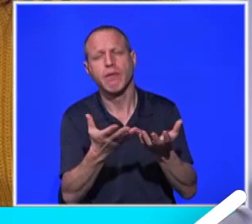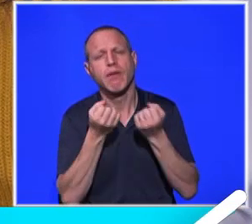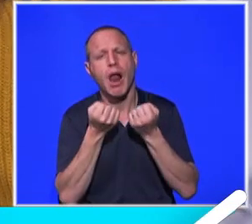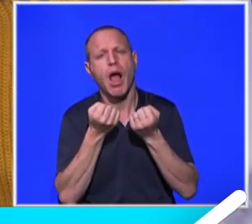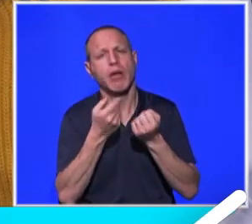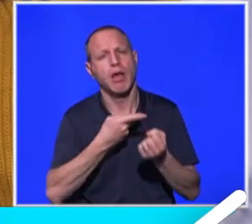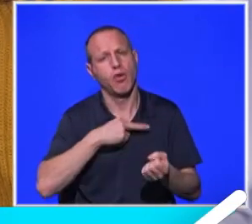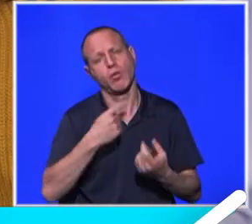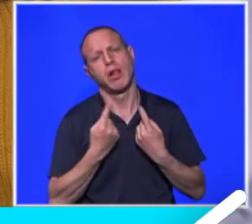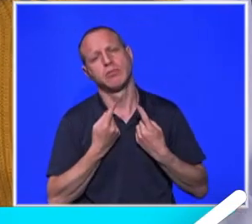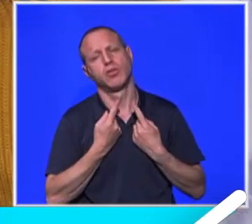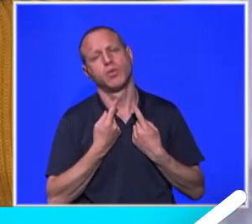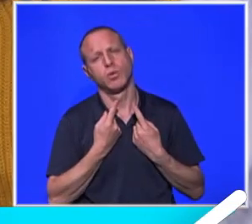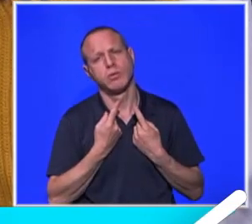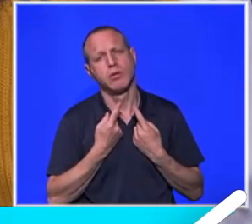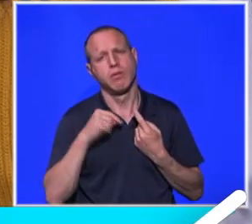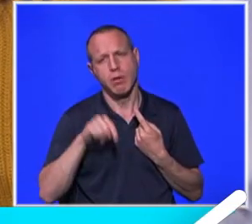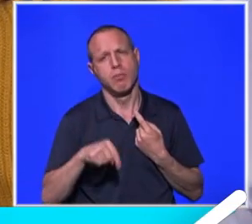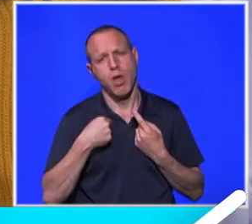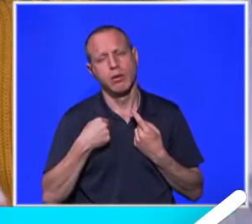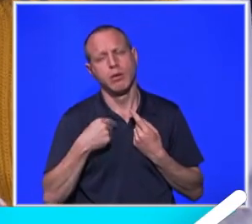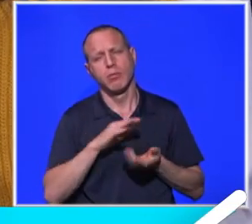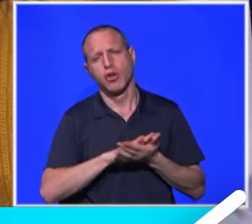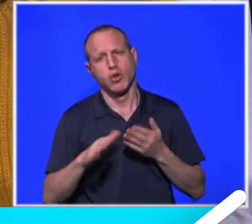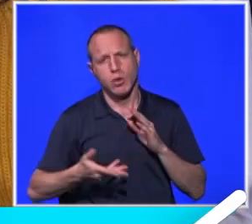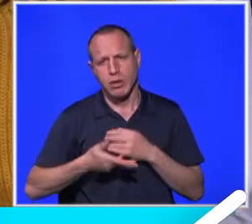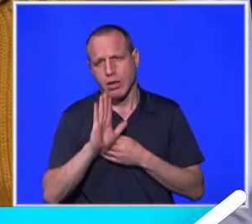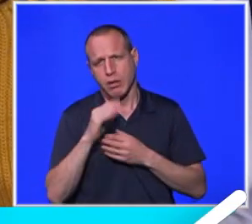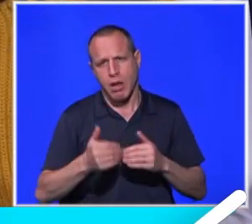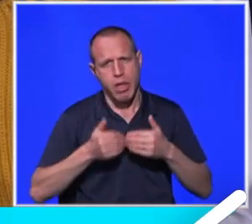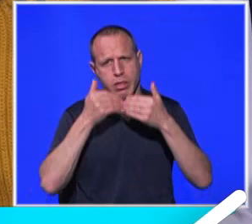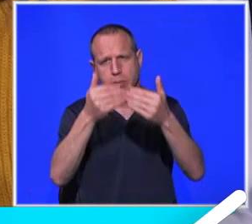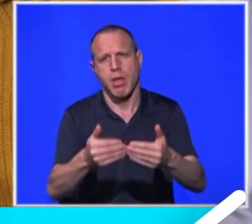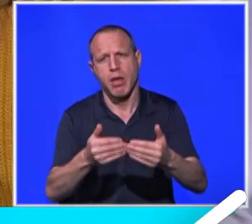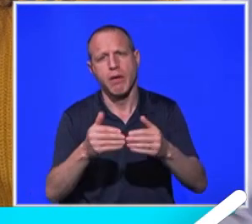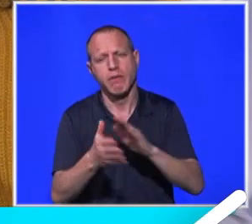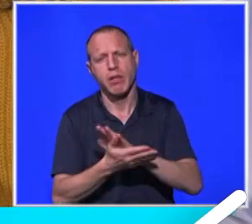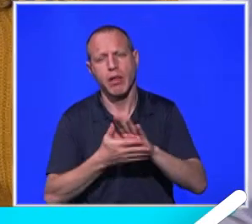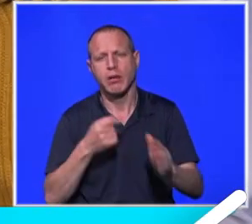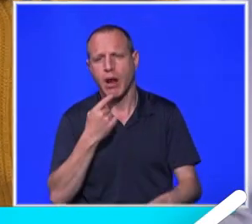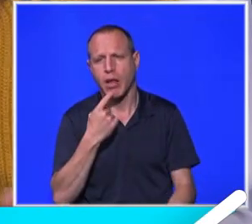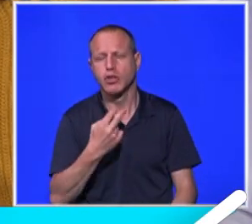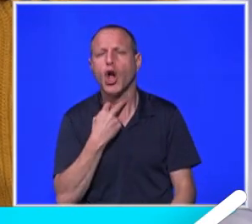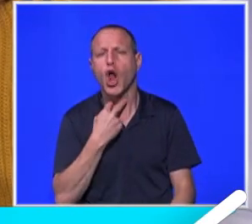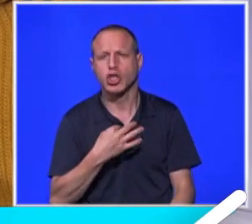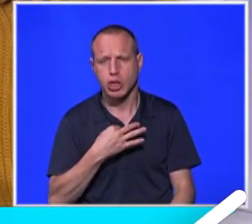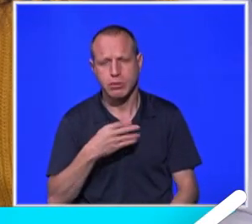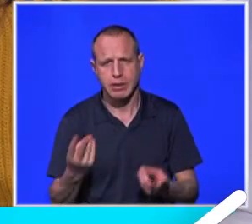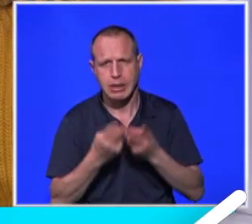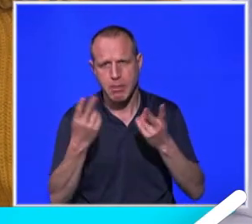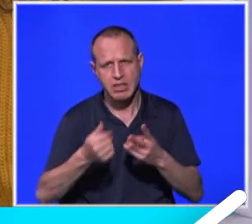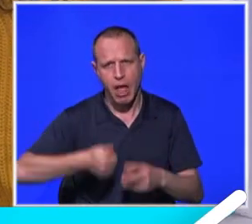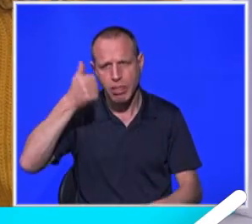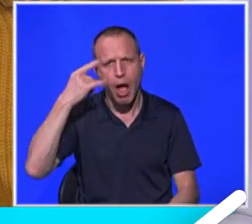עצמנו. ופה אני פשוט יצאתי קדימה, והתחלתי להשמיע את קולי, חיפשתי את